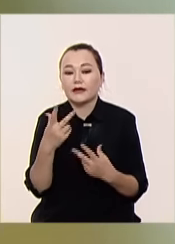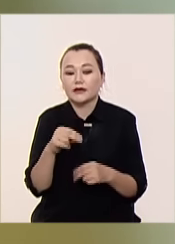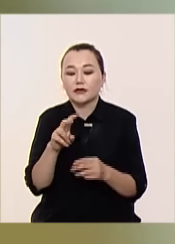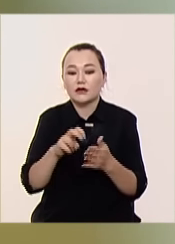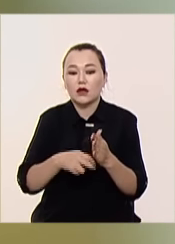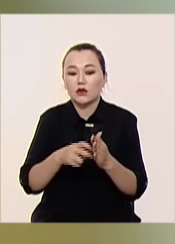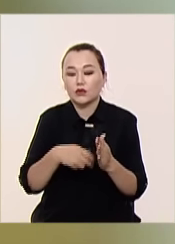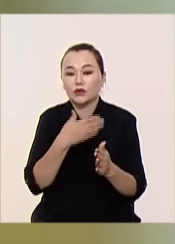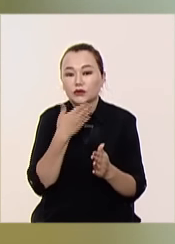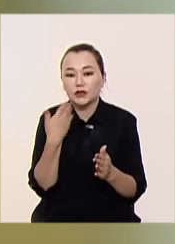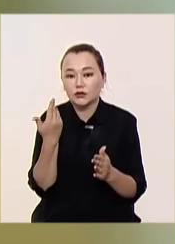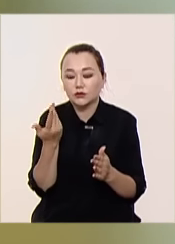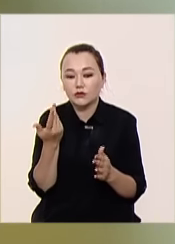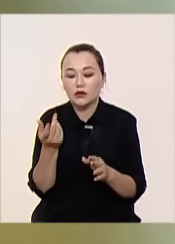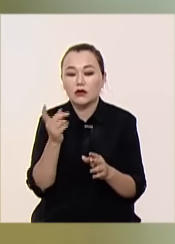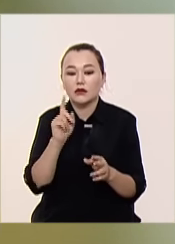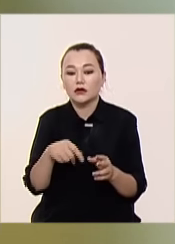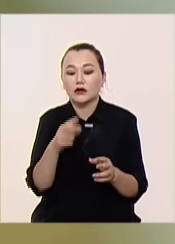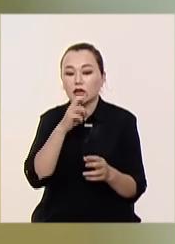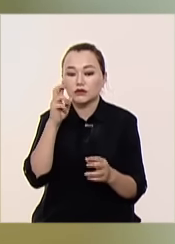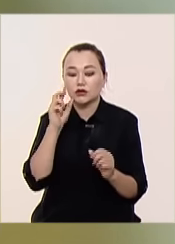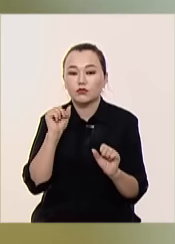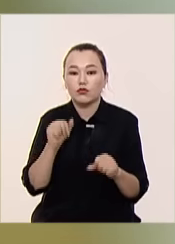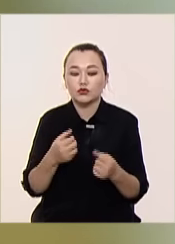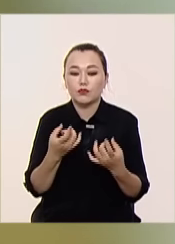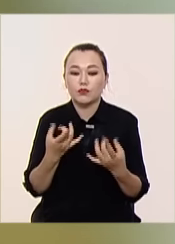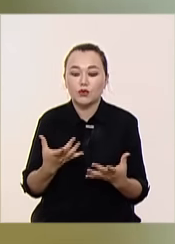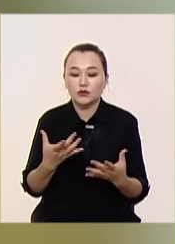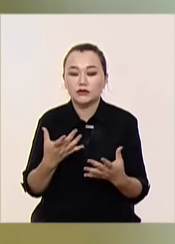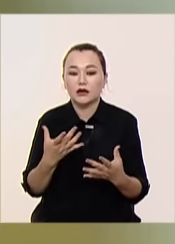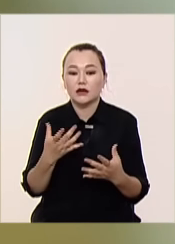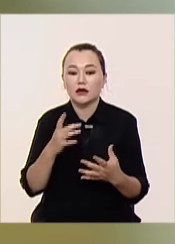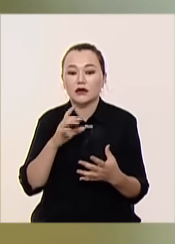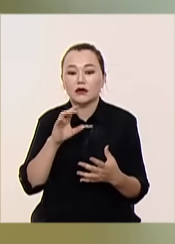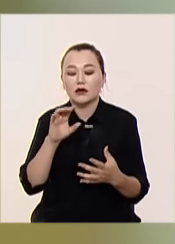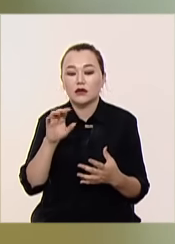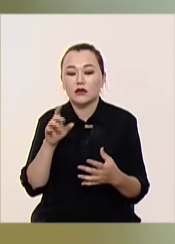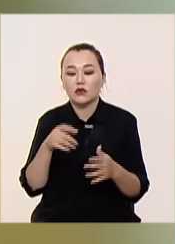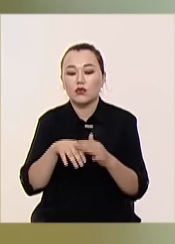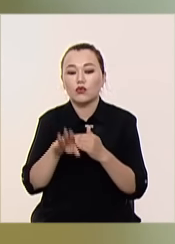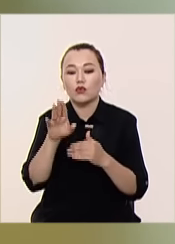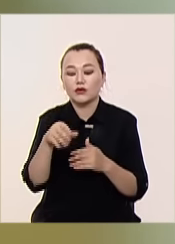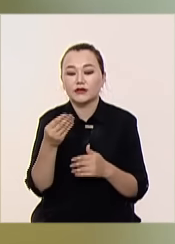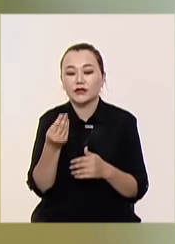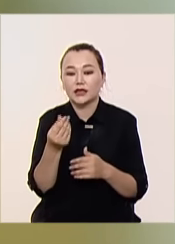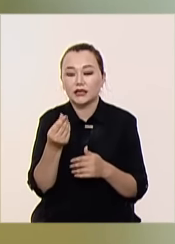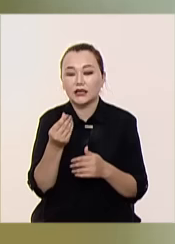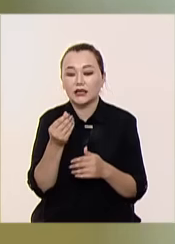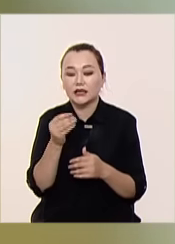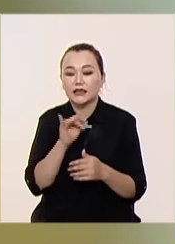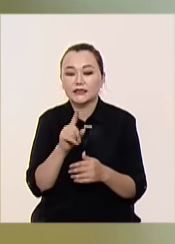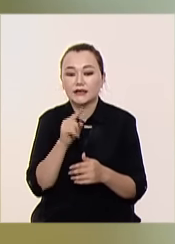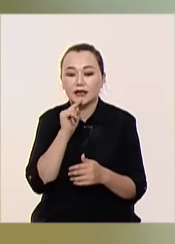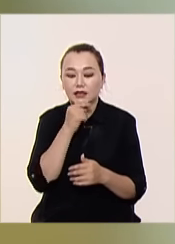налоги отсутствуют. Тем самым государство может просто подстегнуть уход денег из